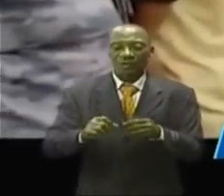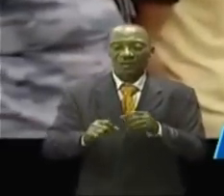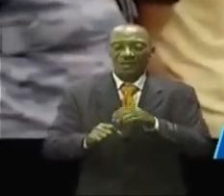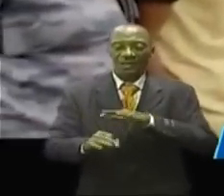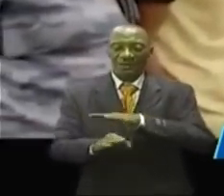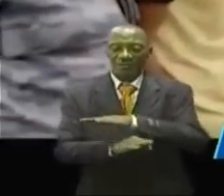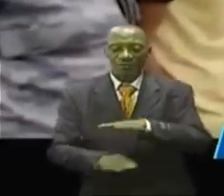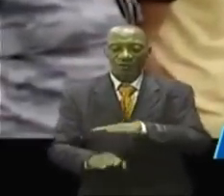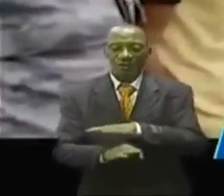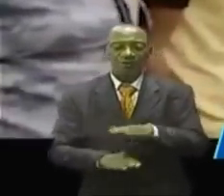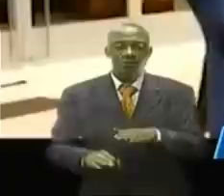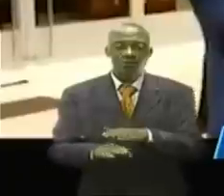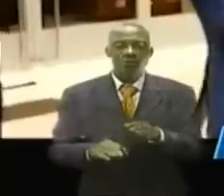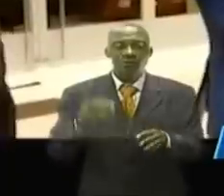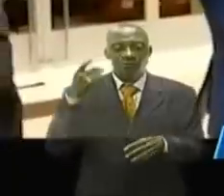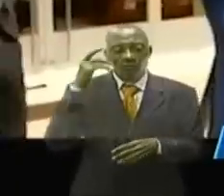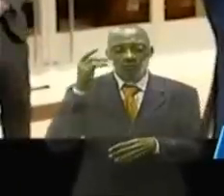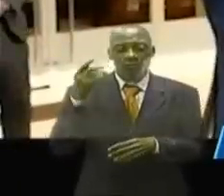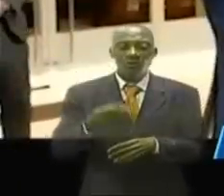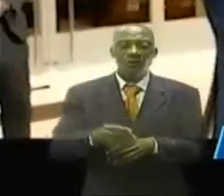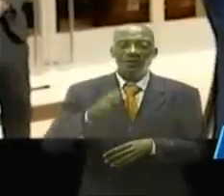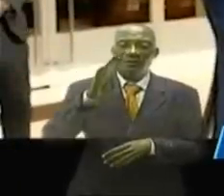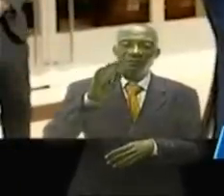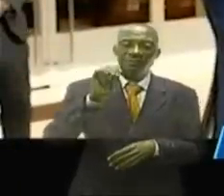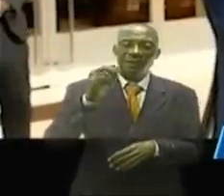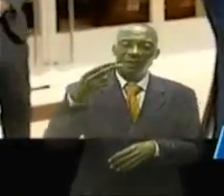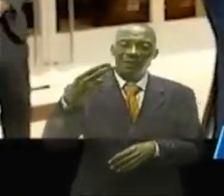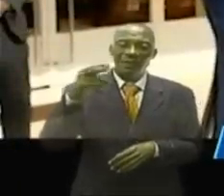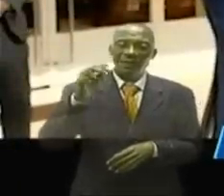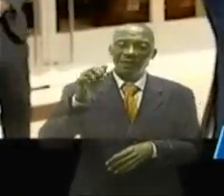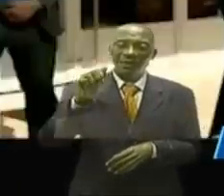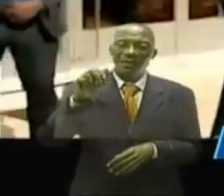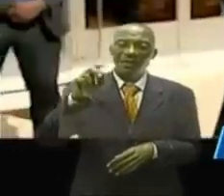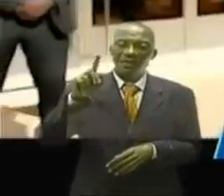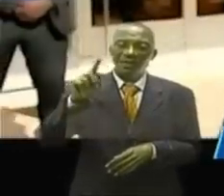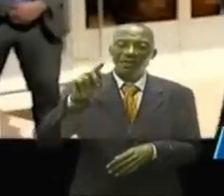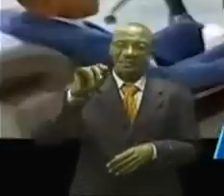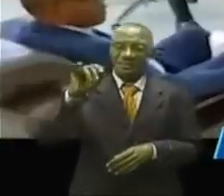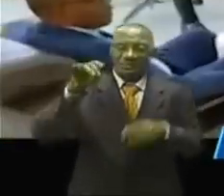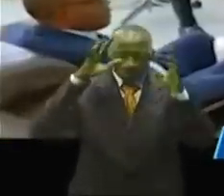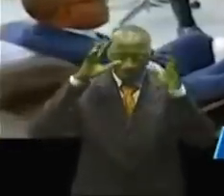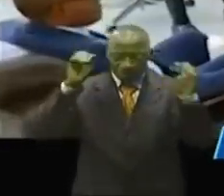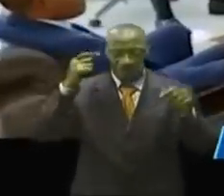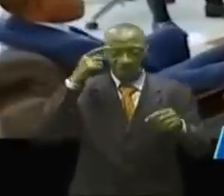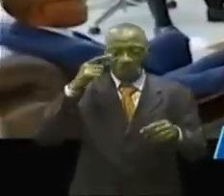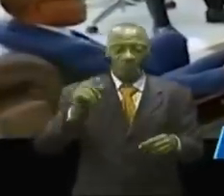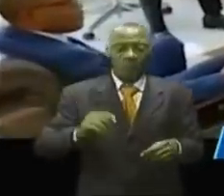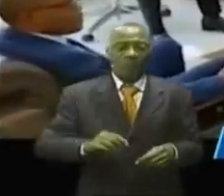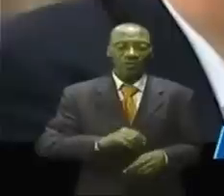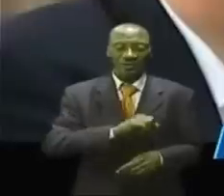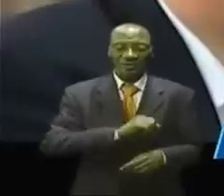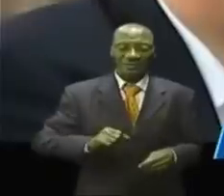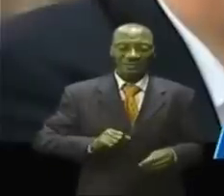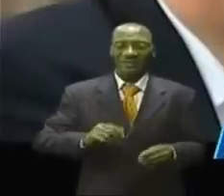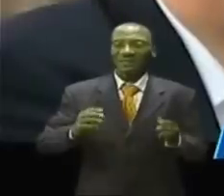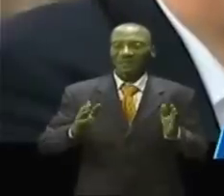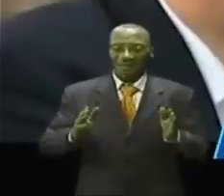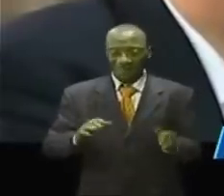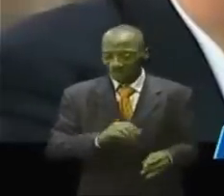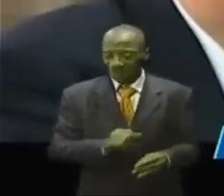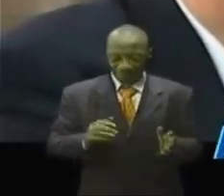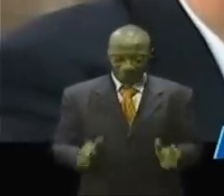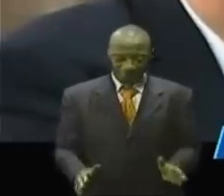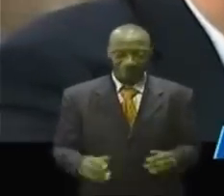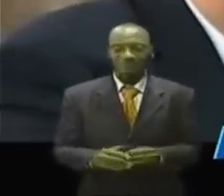Chizungu, président fédéral du parti politique AFDC, s'est rendu dans la province du Sud Kivu la semaine dernière pour palper du